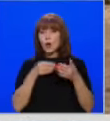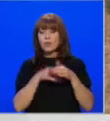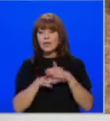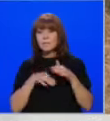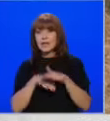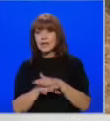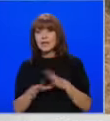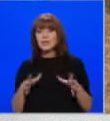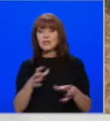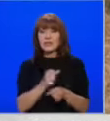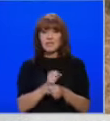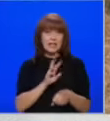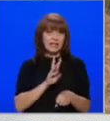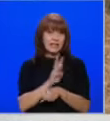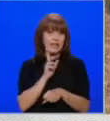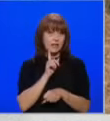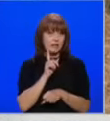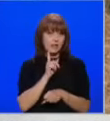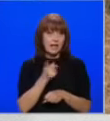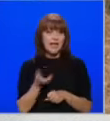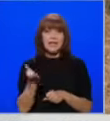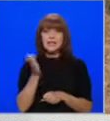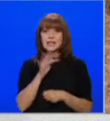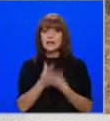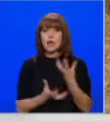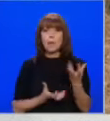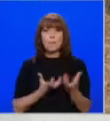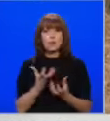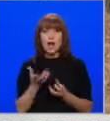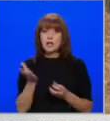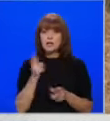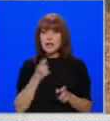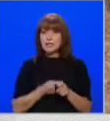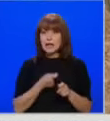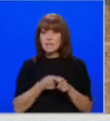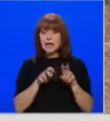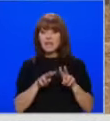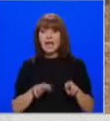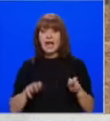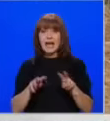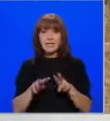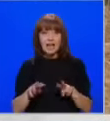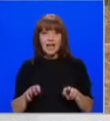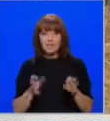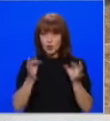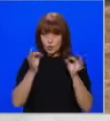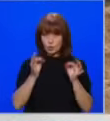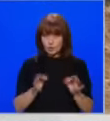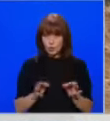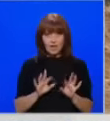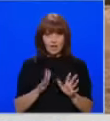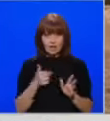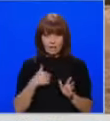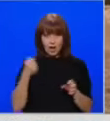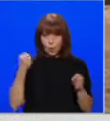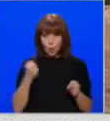района. След пожара ще се направи разследване, ще се установи дали има